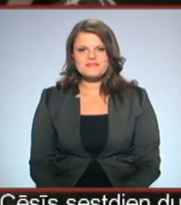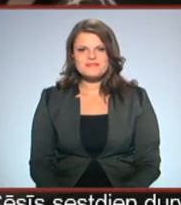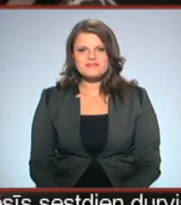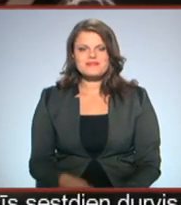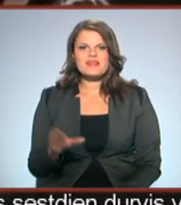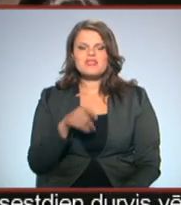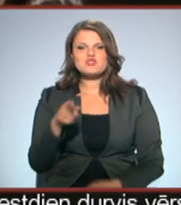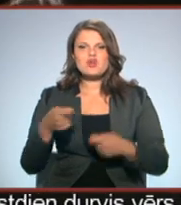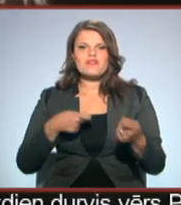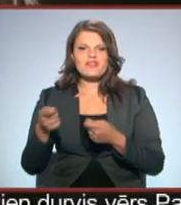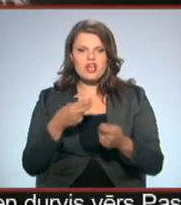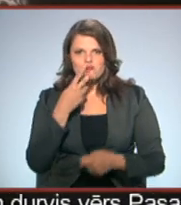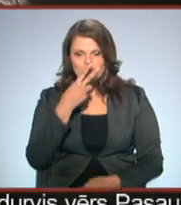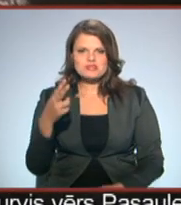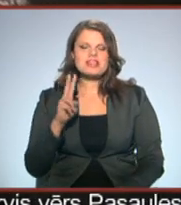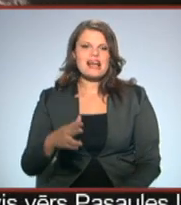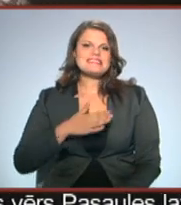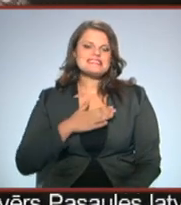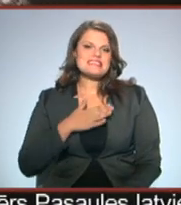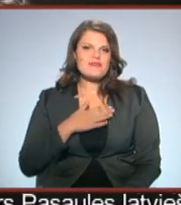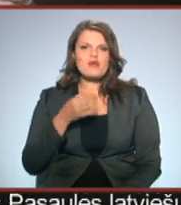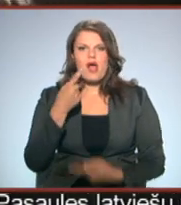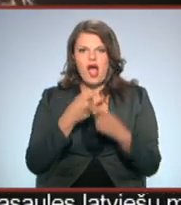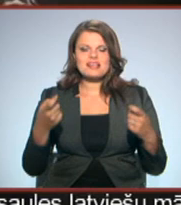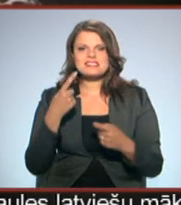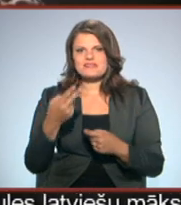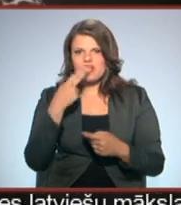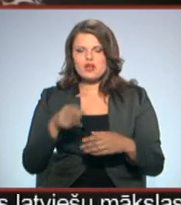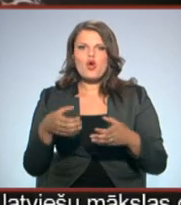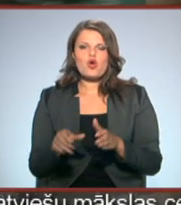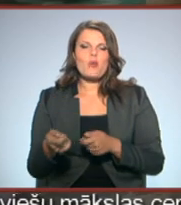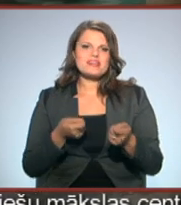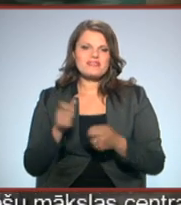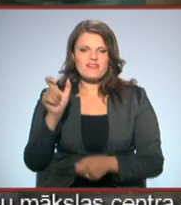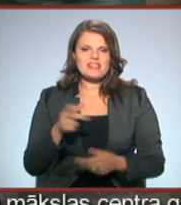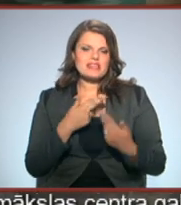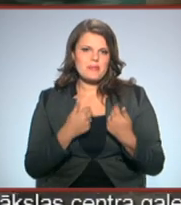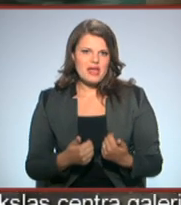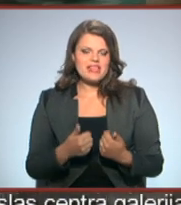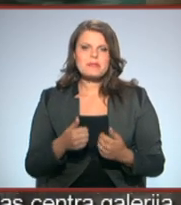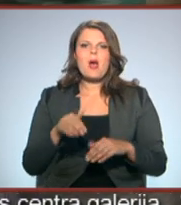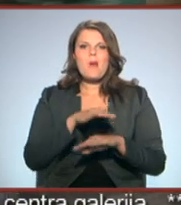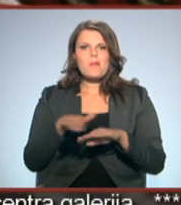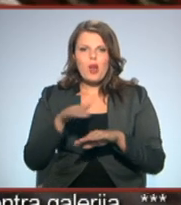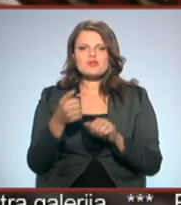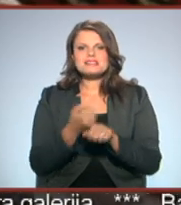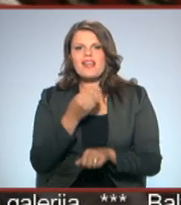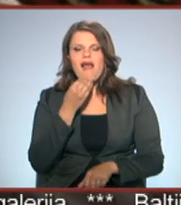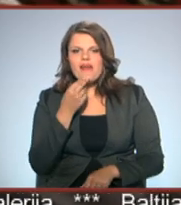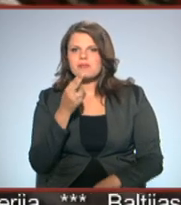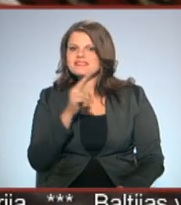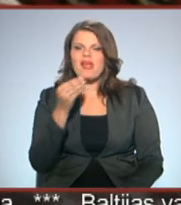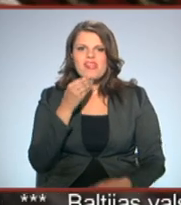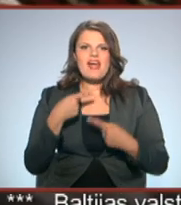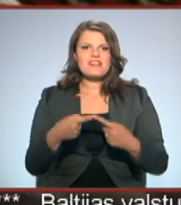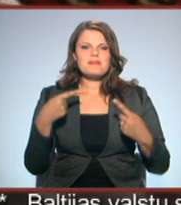Es šo veikliņu uztver kā savējo, atzīst viena no kooperatīvu Kuldīgas labuma biedrēm. Plauktos sagūlušas gan ēdams, gan neēdams lietas,